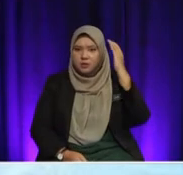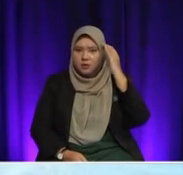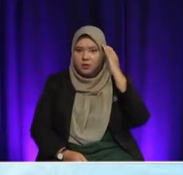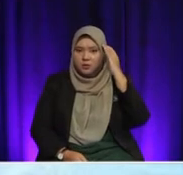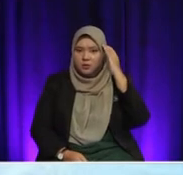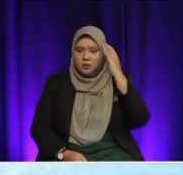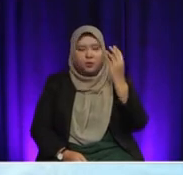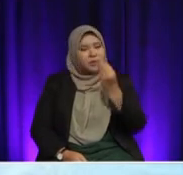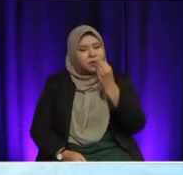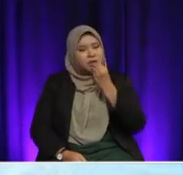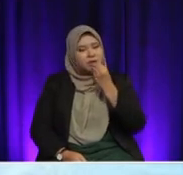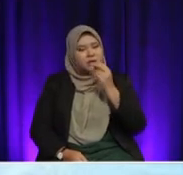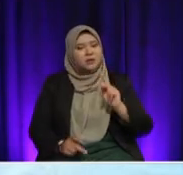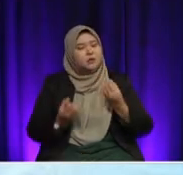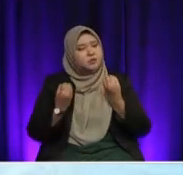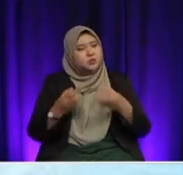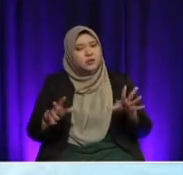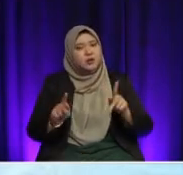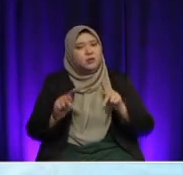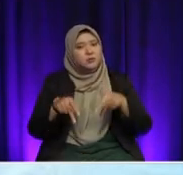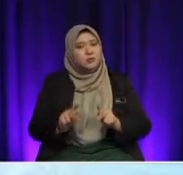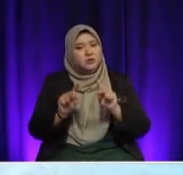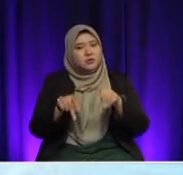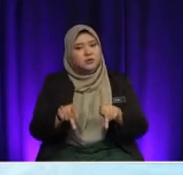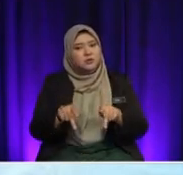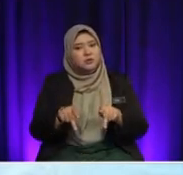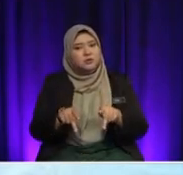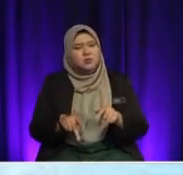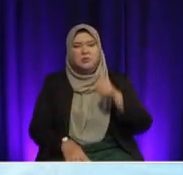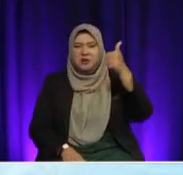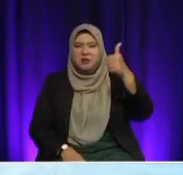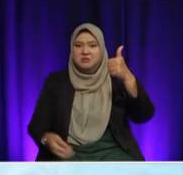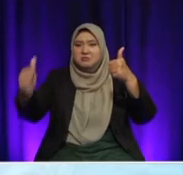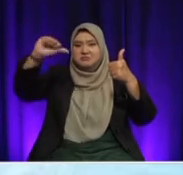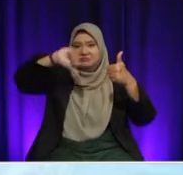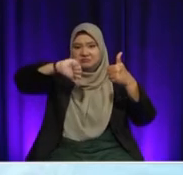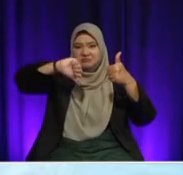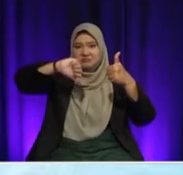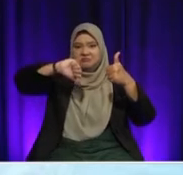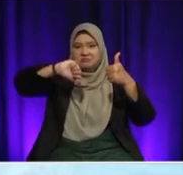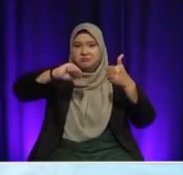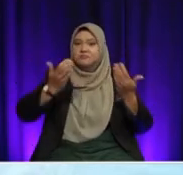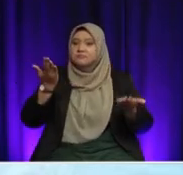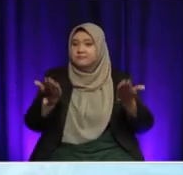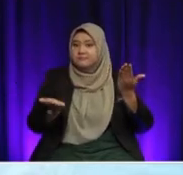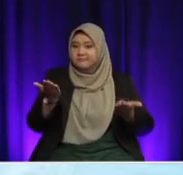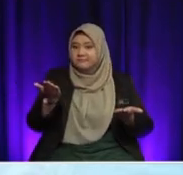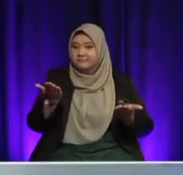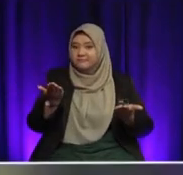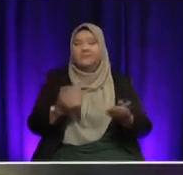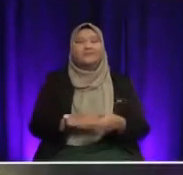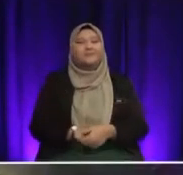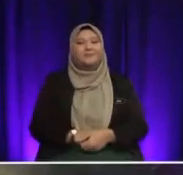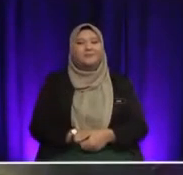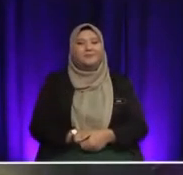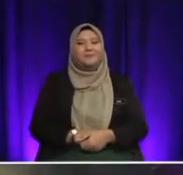hari pertama rasa dia A, hari kedua rasa dia A, hari ketiga rasa dia A, sampai sudah rasa dia A. Dia tak berubah. Hari ni A, esok A plus, esok